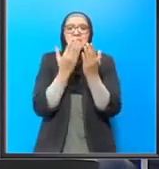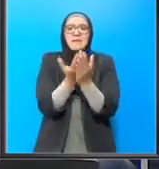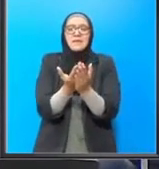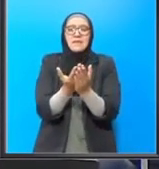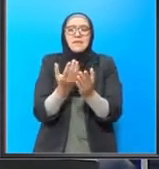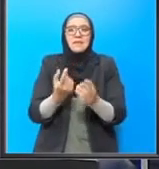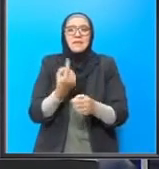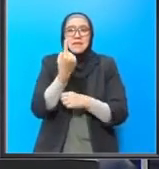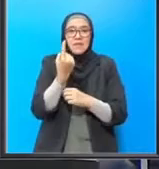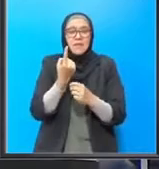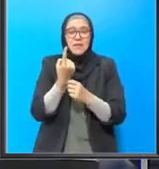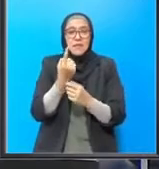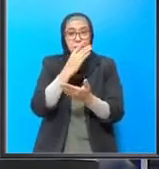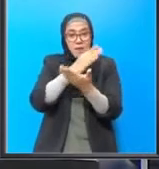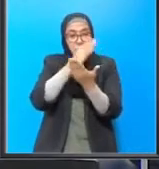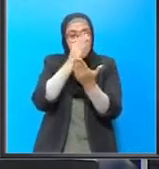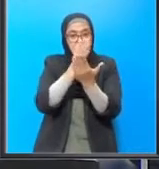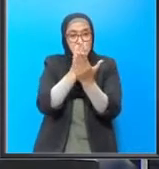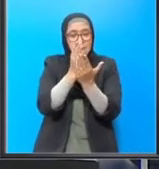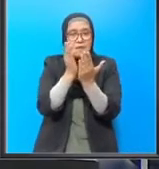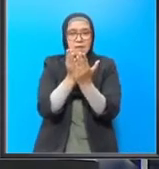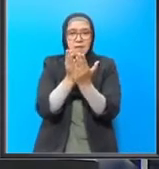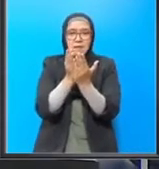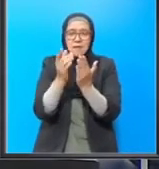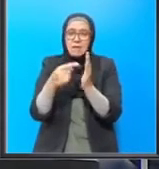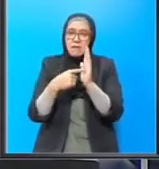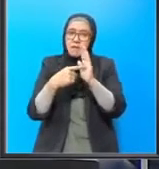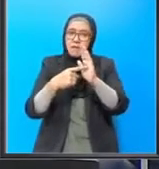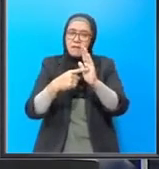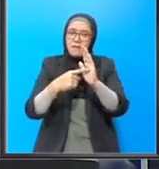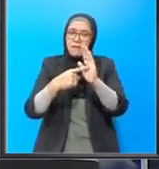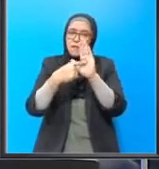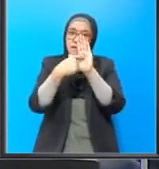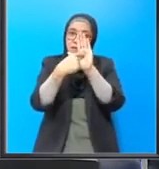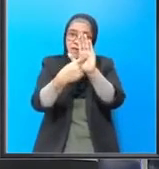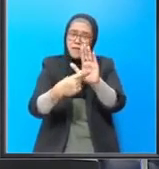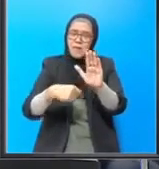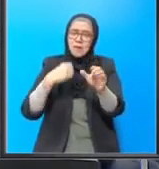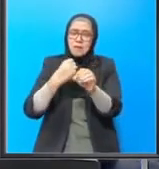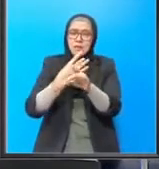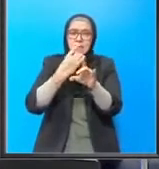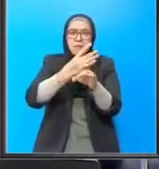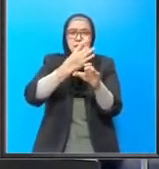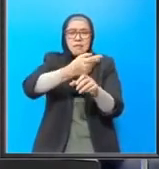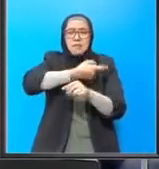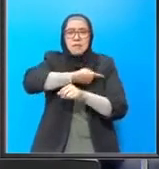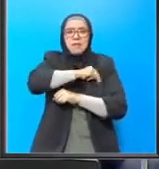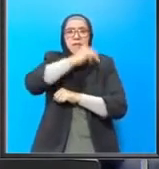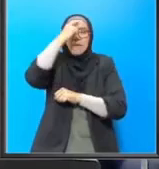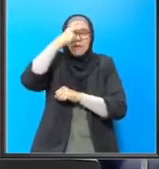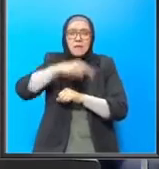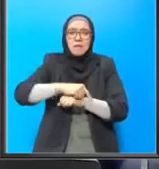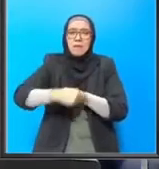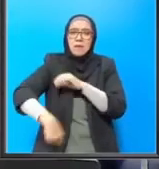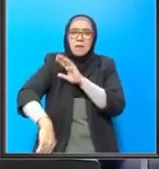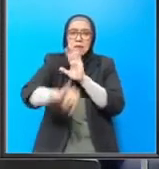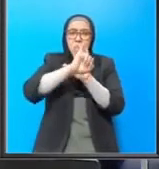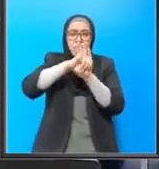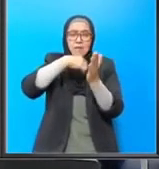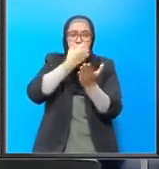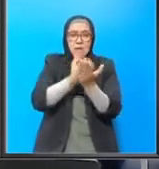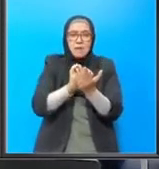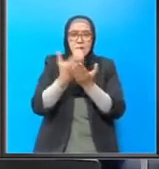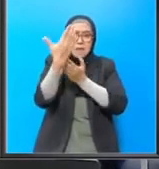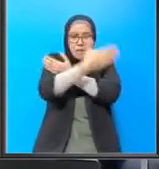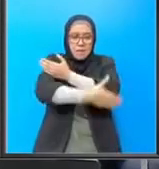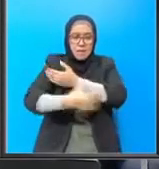satu bajaj yang memberi gambaran kesungguhan Kementerian untuk memartabatkan ekonomi